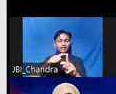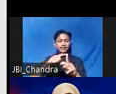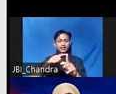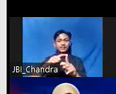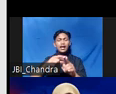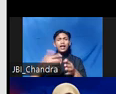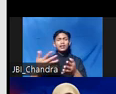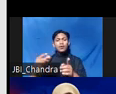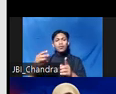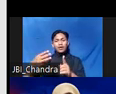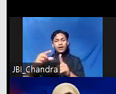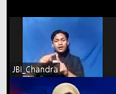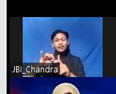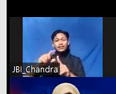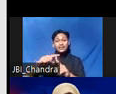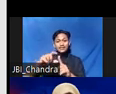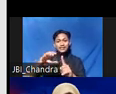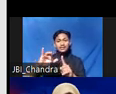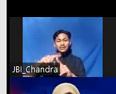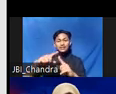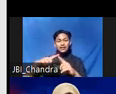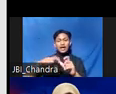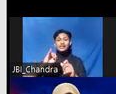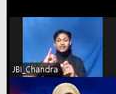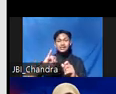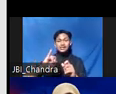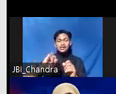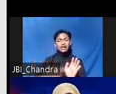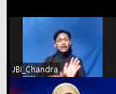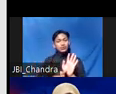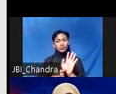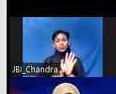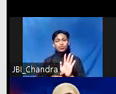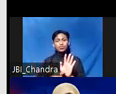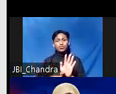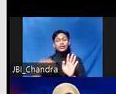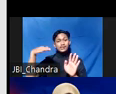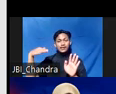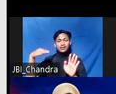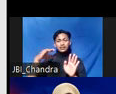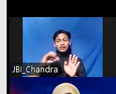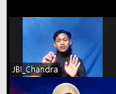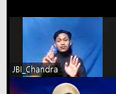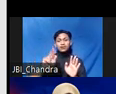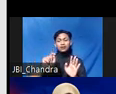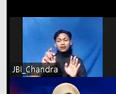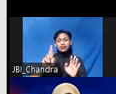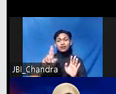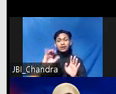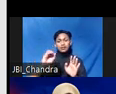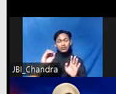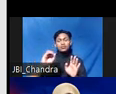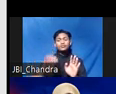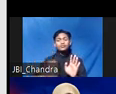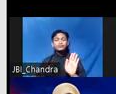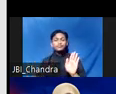akan muncul logo Z pencarian gini ya Jadi kalau teman-teman sudah hafal kita cari nanti tinggal mengetikkan